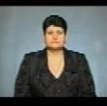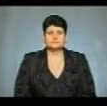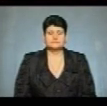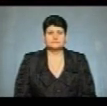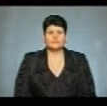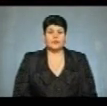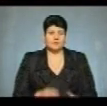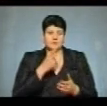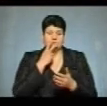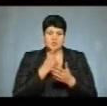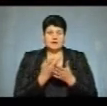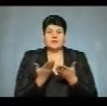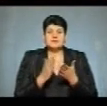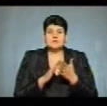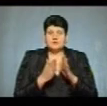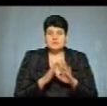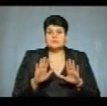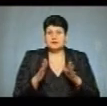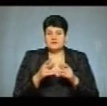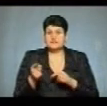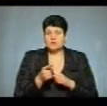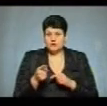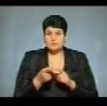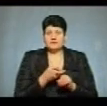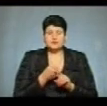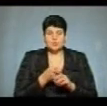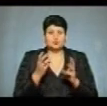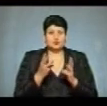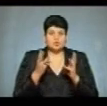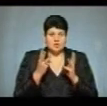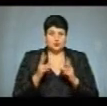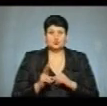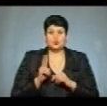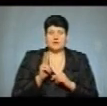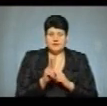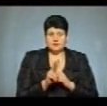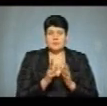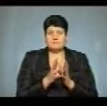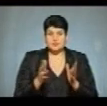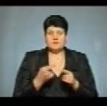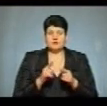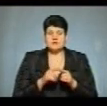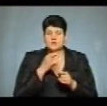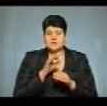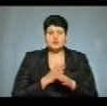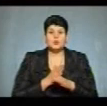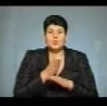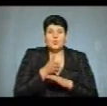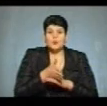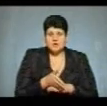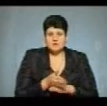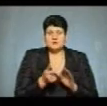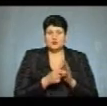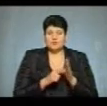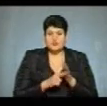У сюжеті ми побачили, яка ситуація трапилася у Тернополі через пожежу тролейбуса. Більше про це розкаже гість студії. Поряд зі мною начальник